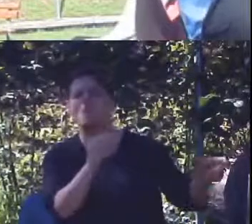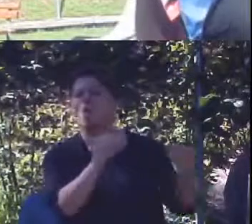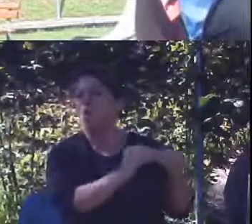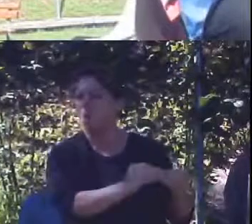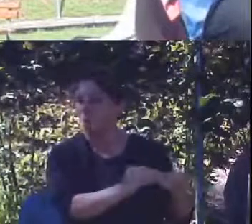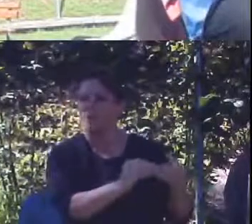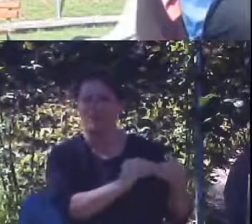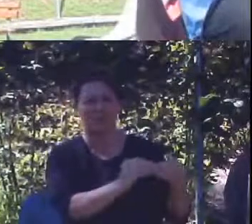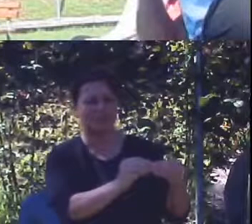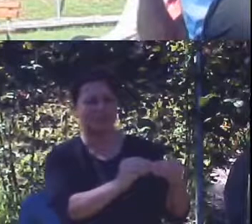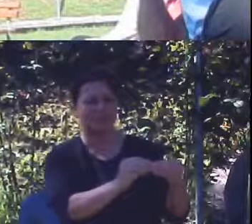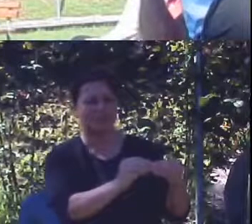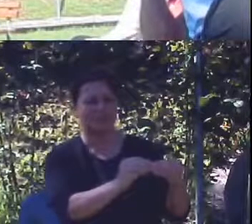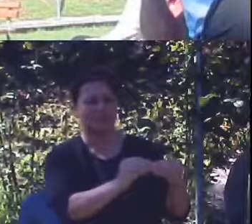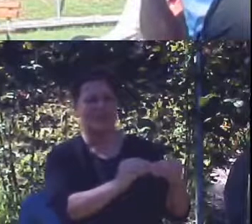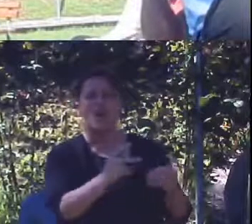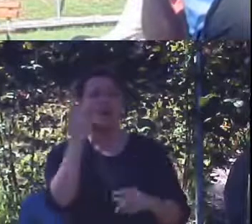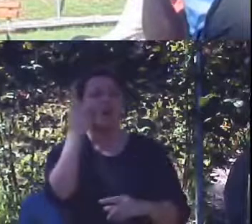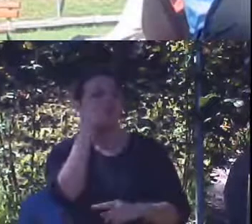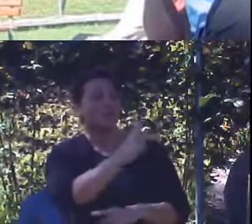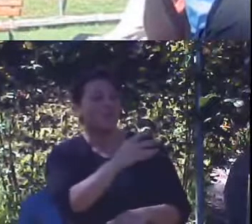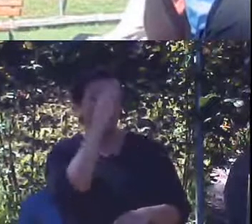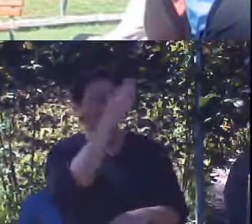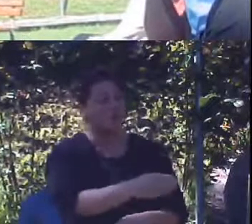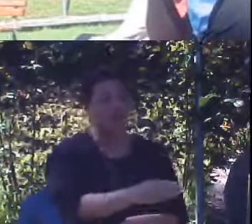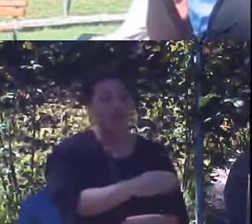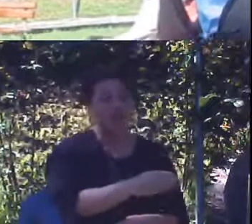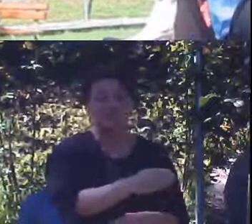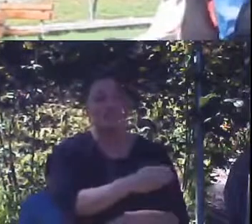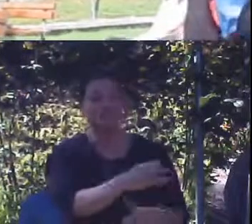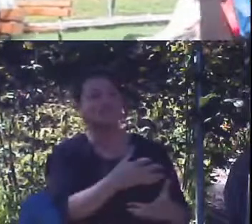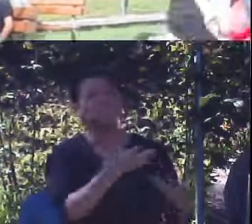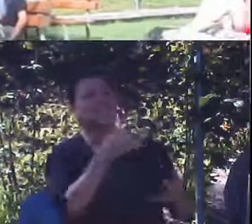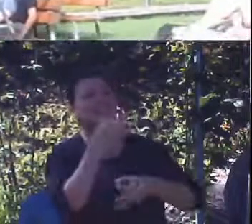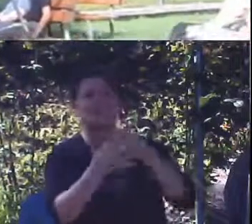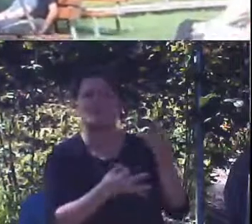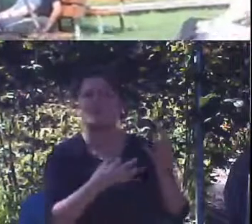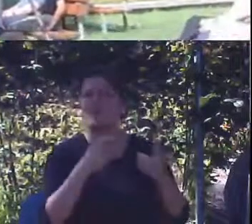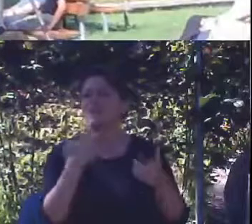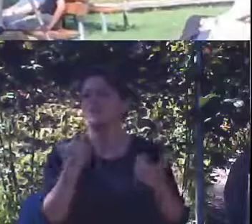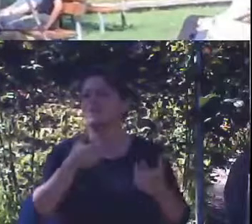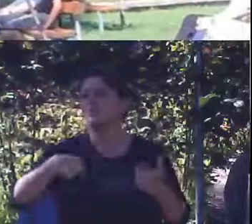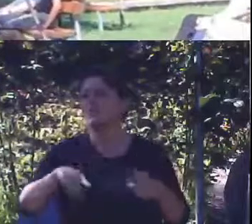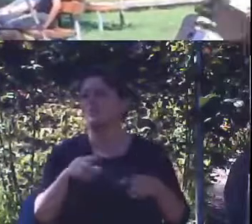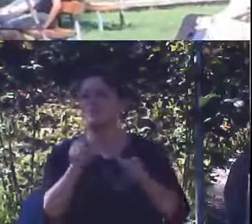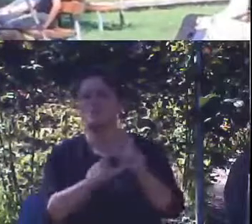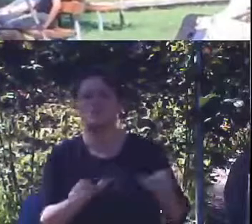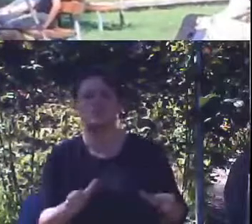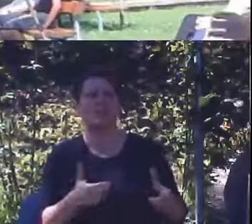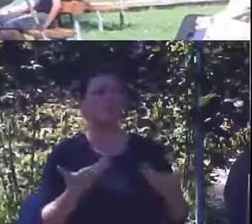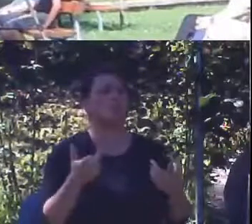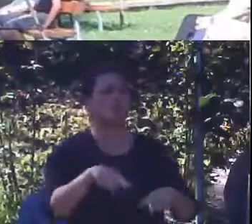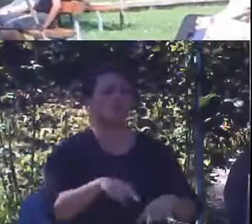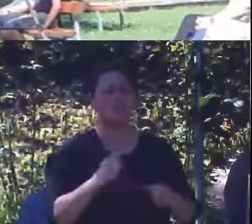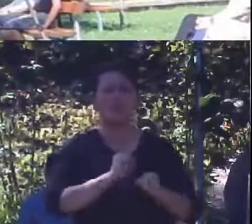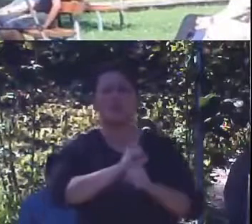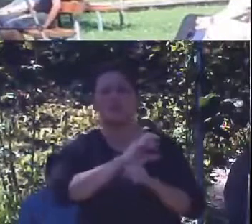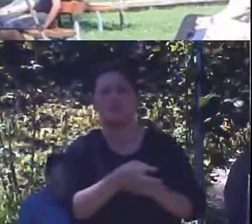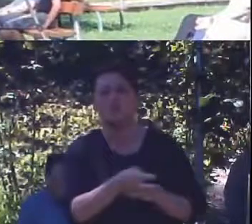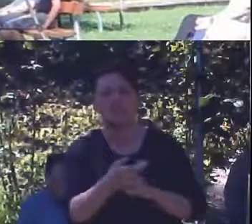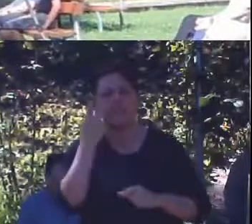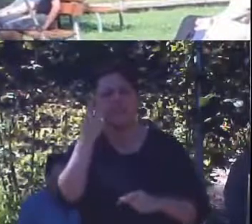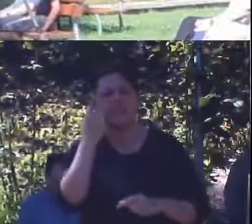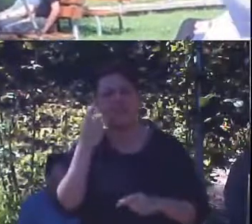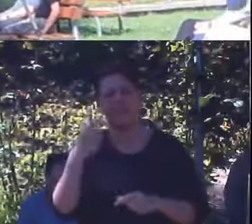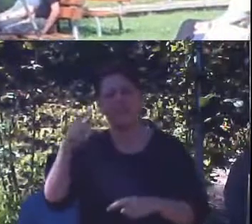tempo lo sguardo di condanna e lo sguardo di chi continuamente anche dietro la pandemia vede complotti da